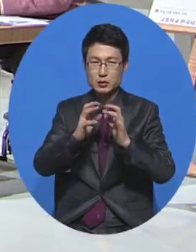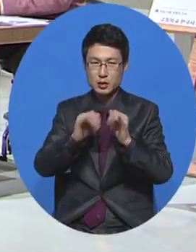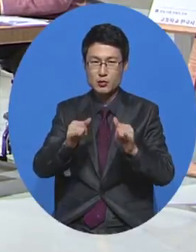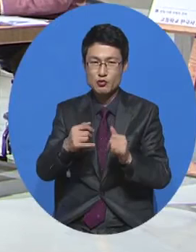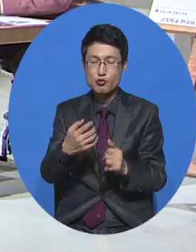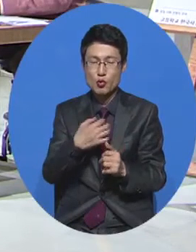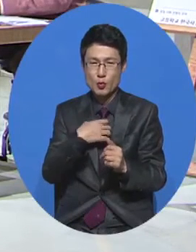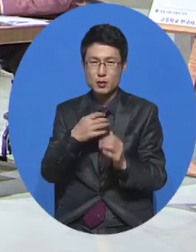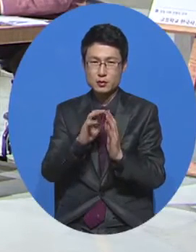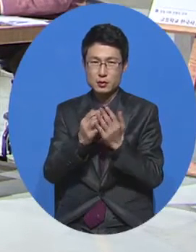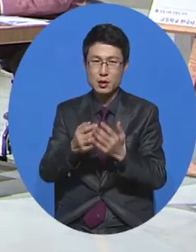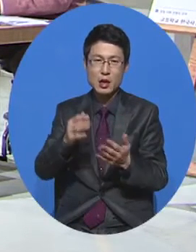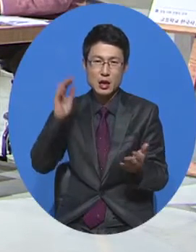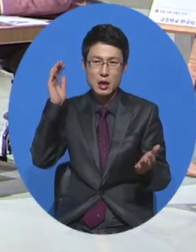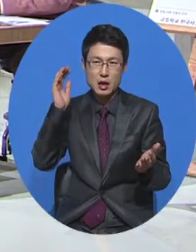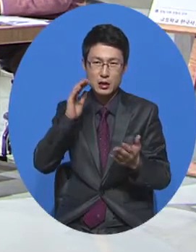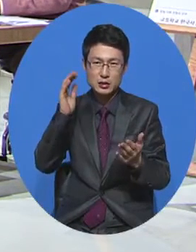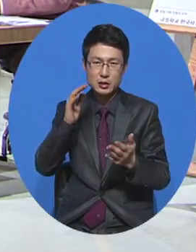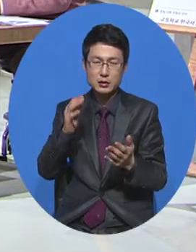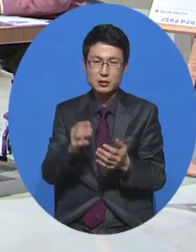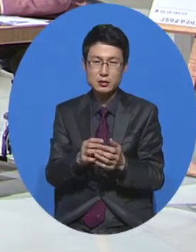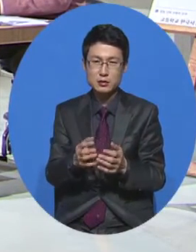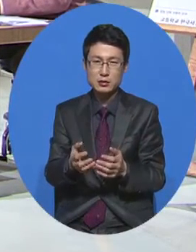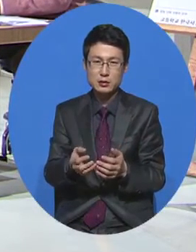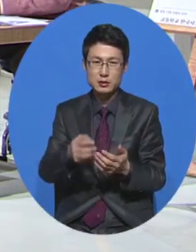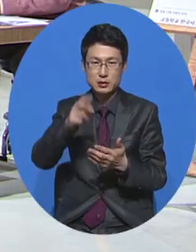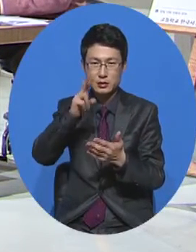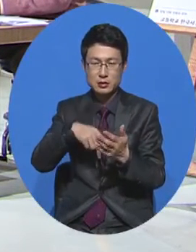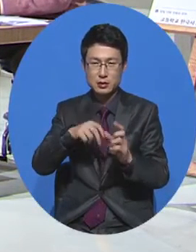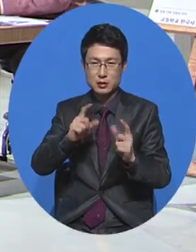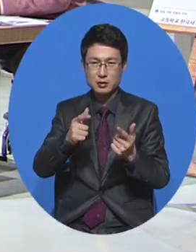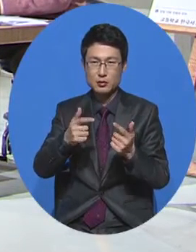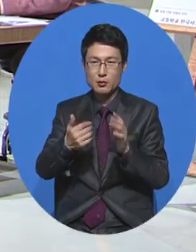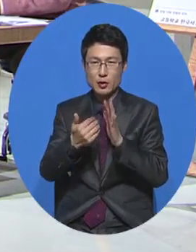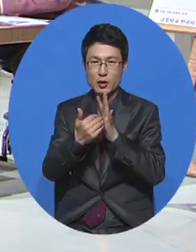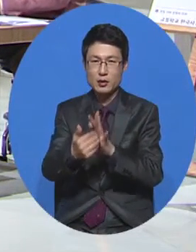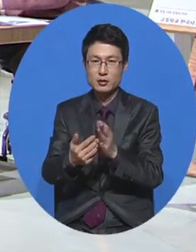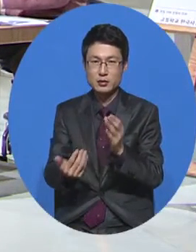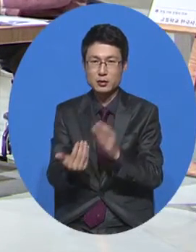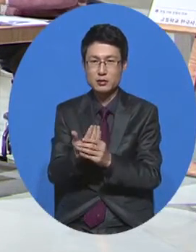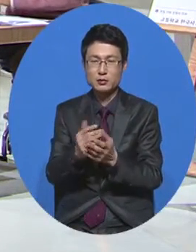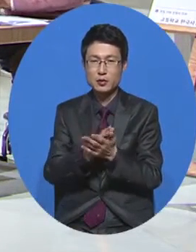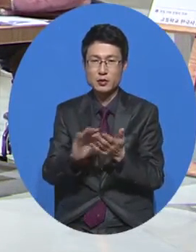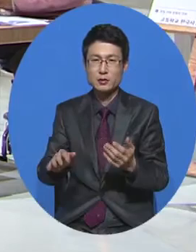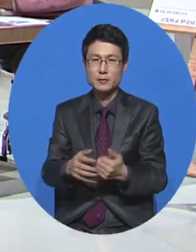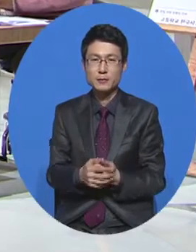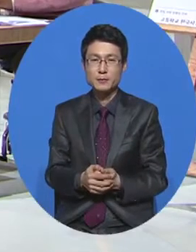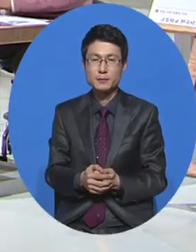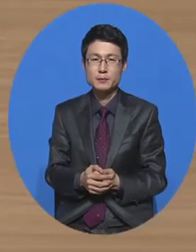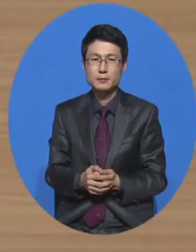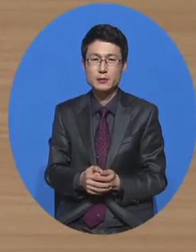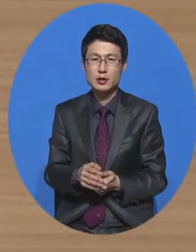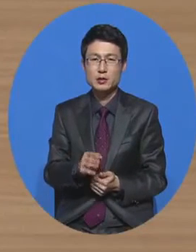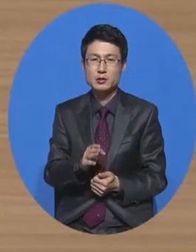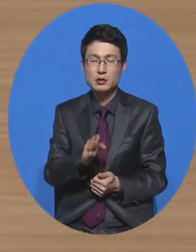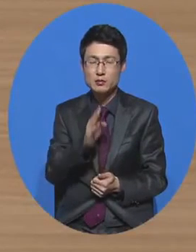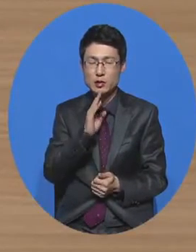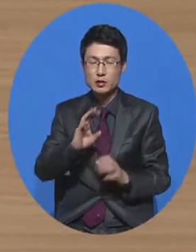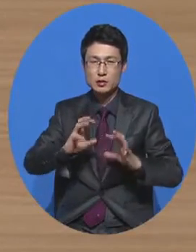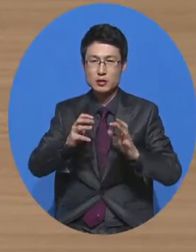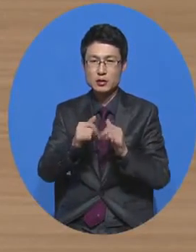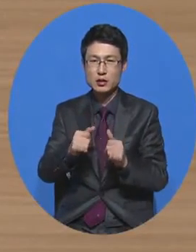물건이 확산도 손에 들려 주지 않도록 이렇게 나가야 한다 4 감사 하네 아 정말 요즘 국민들이 너무